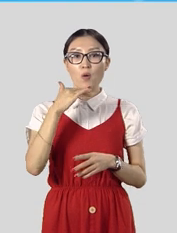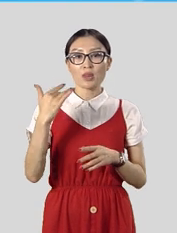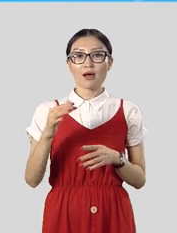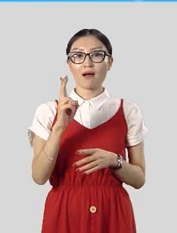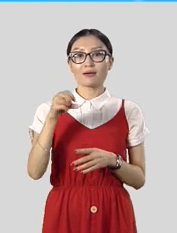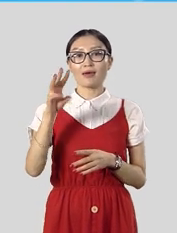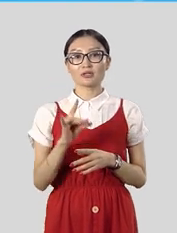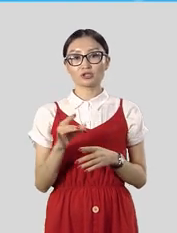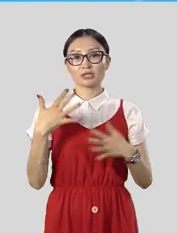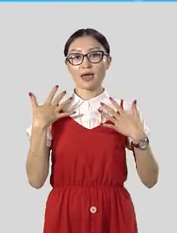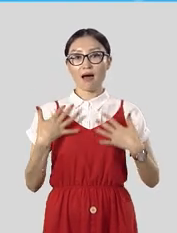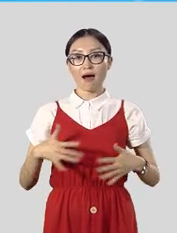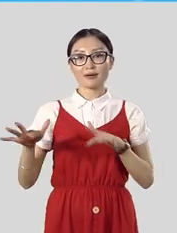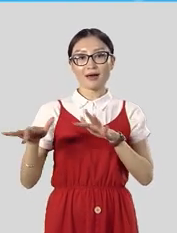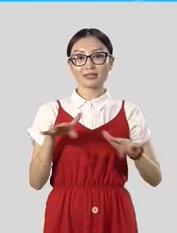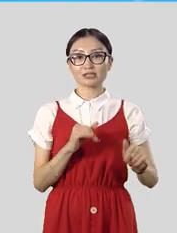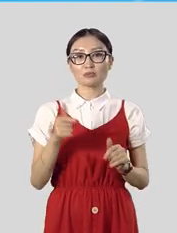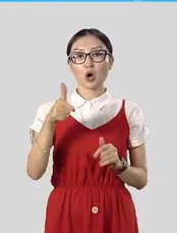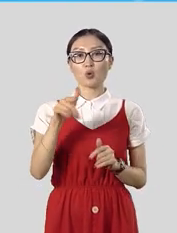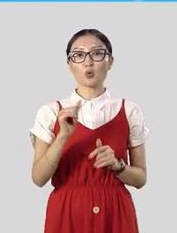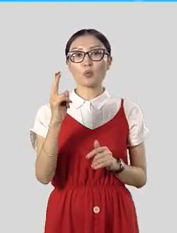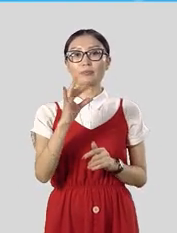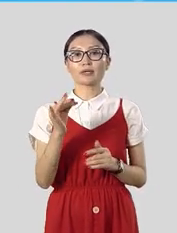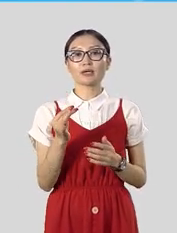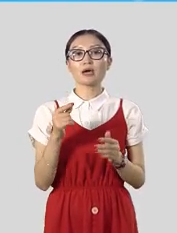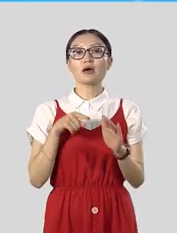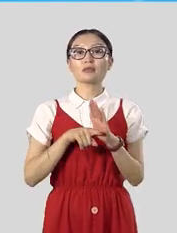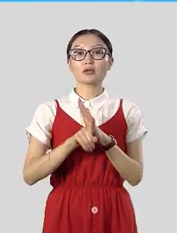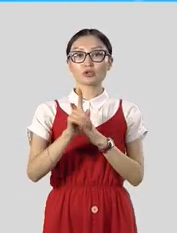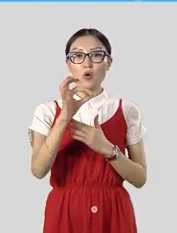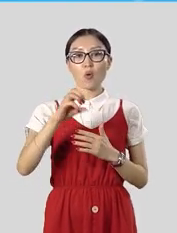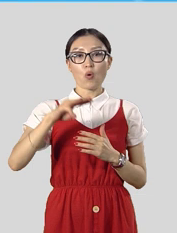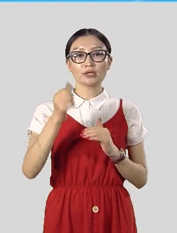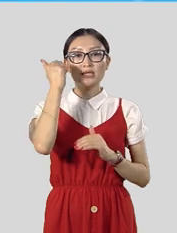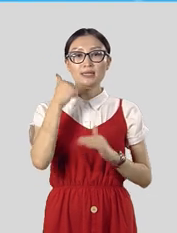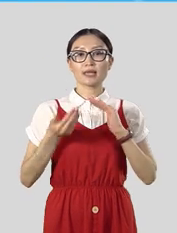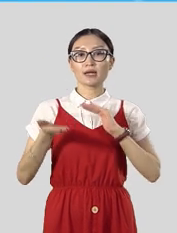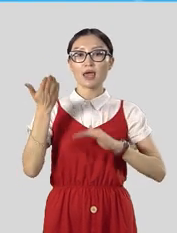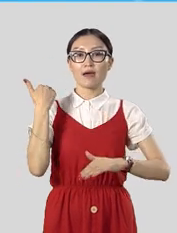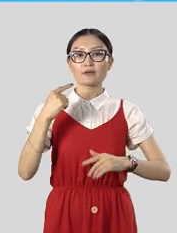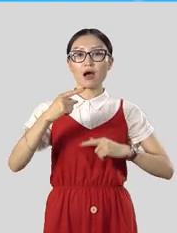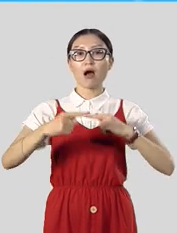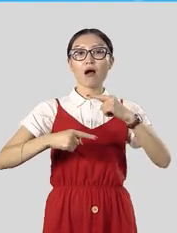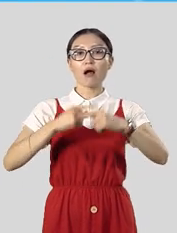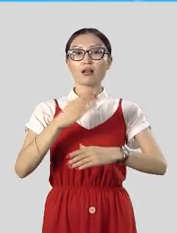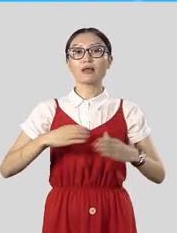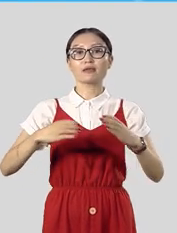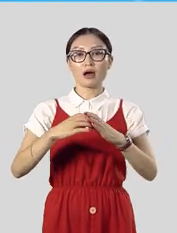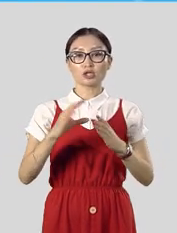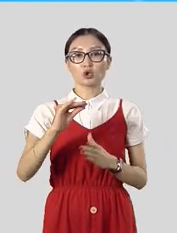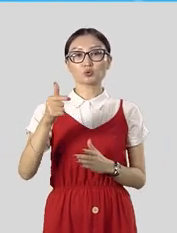многоклеточные организмы губки берут свое начало от древних колониальных